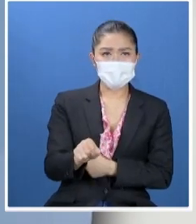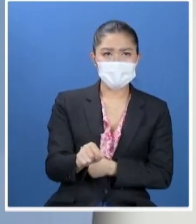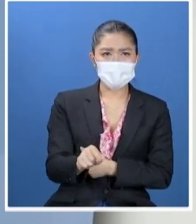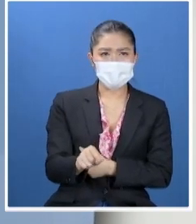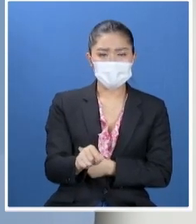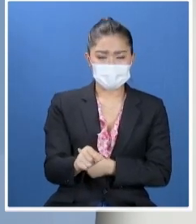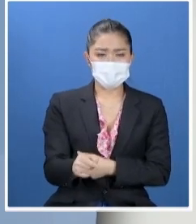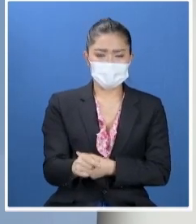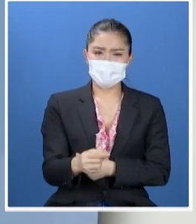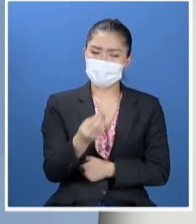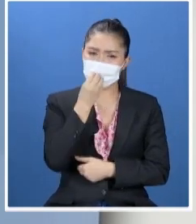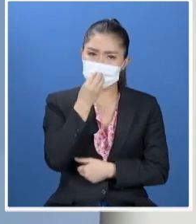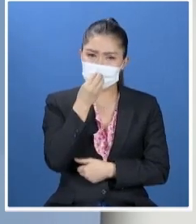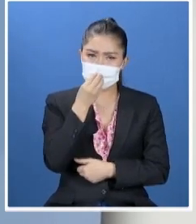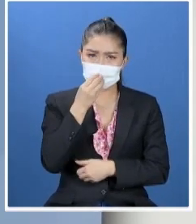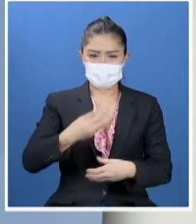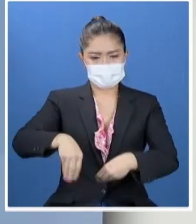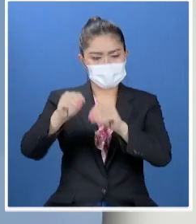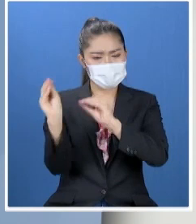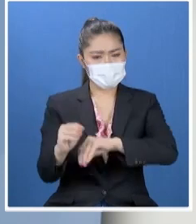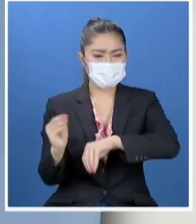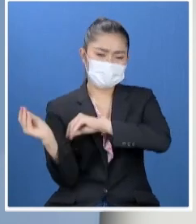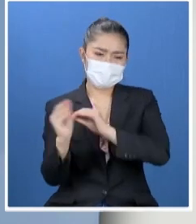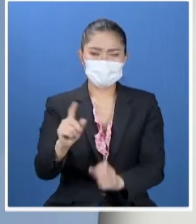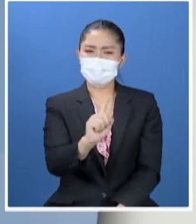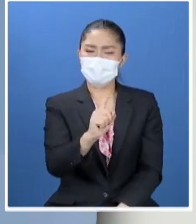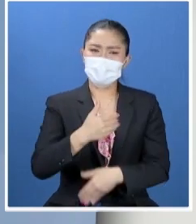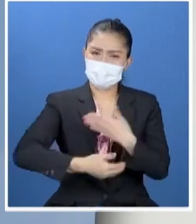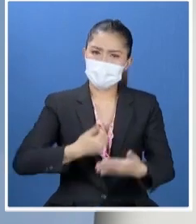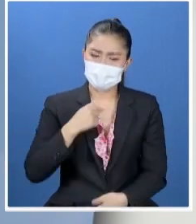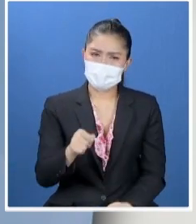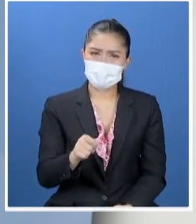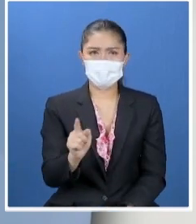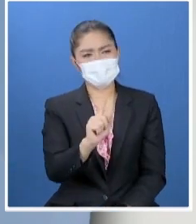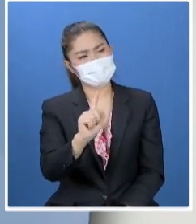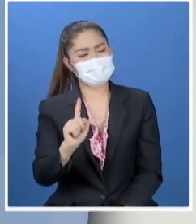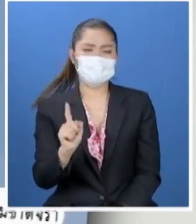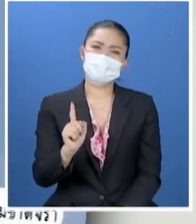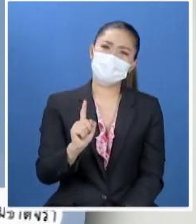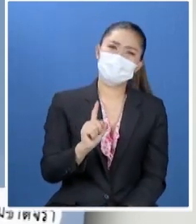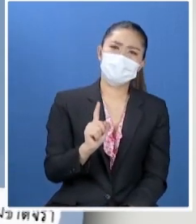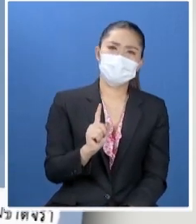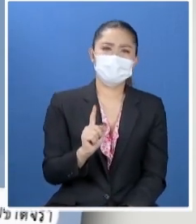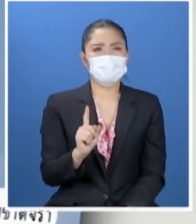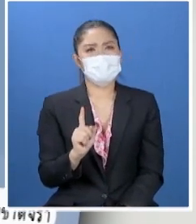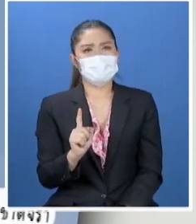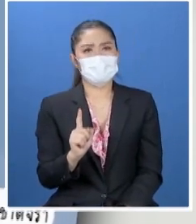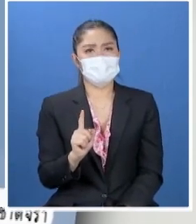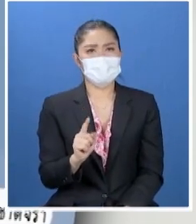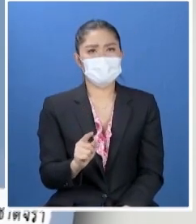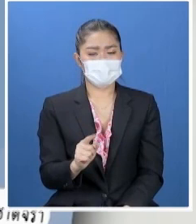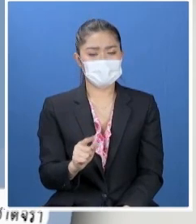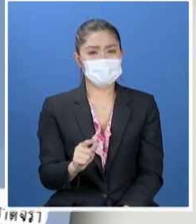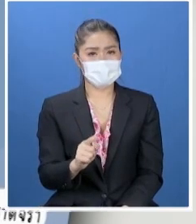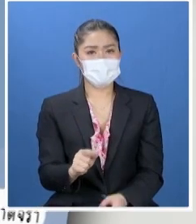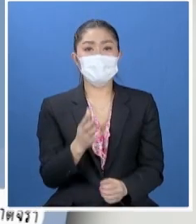ตีกรอบแกงเขียวหวานเหรอลองนึกก่อนนะว่าที่ไหนจะมีเมนูเหล่านี้บ้างสเต็กซี่โคร